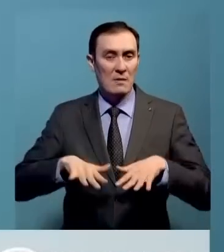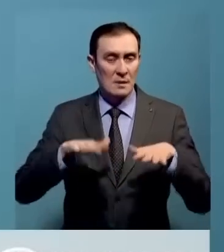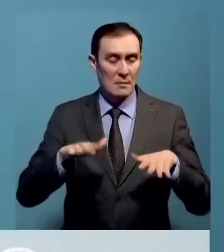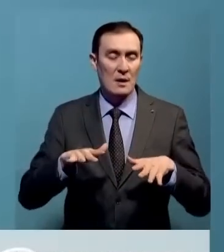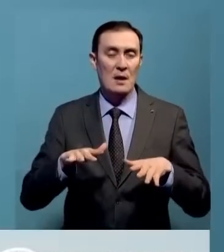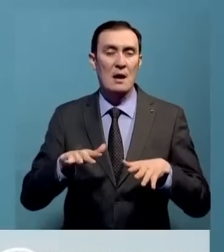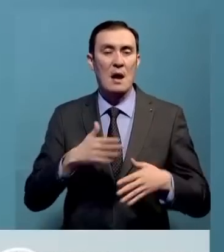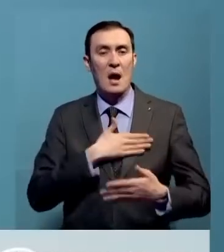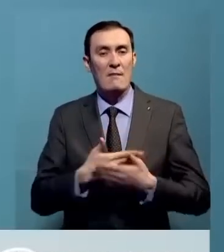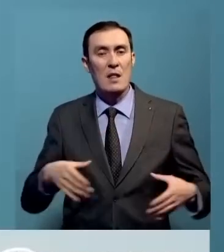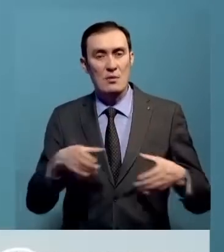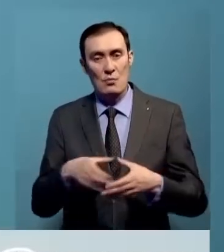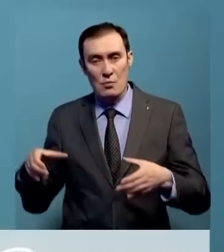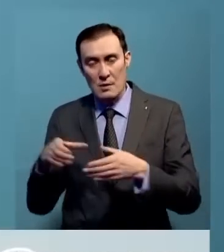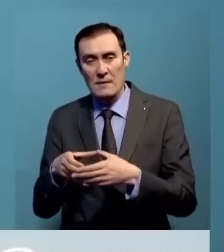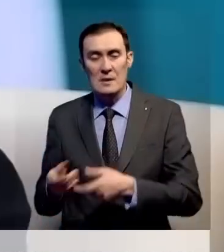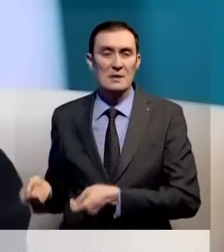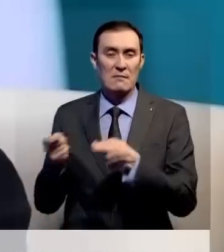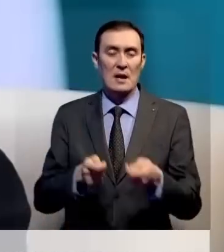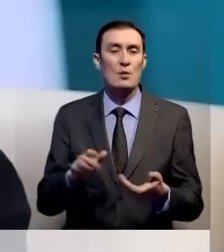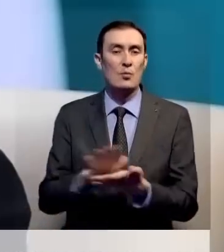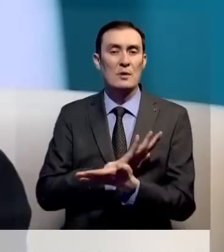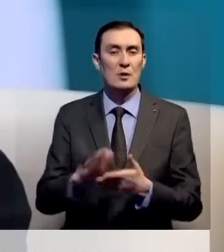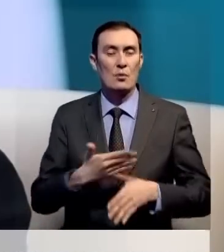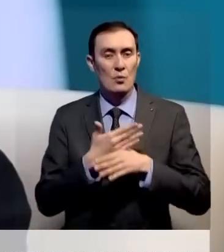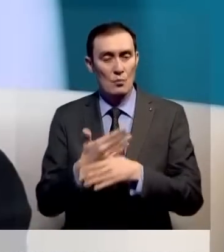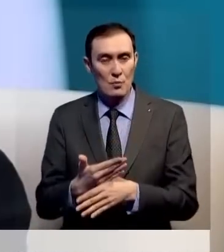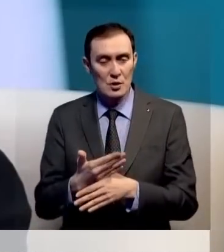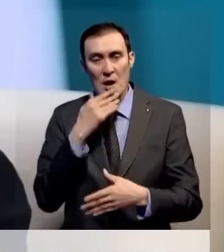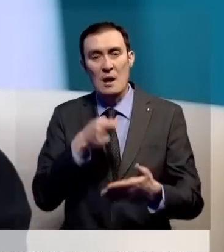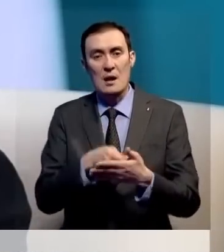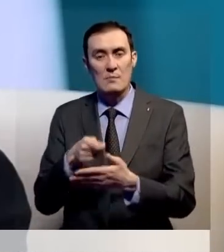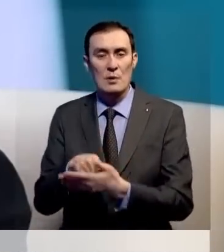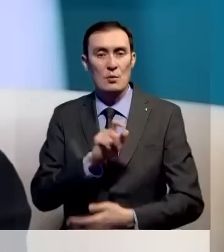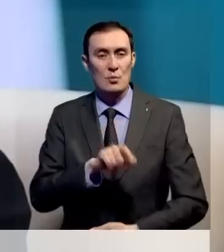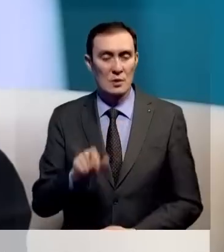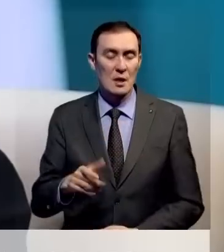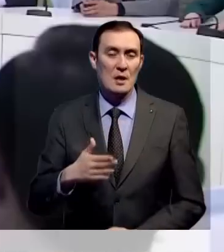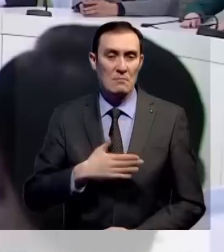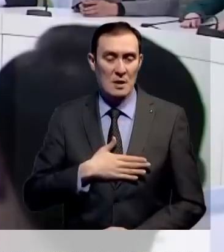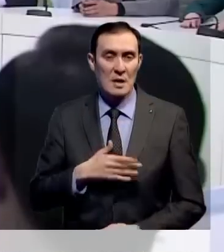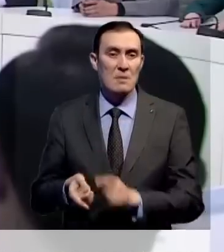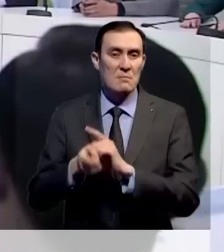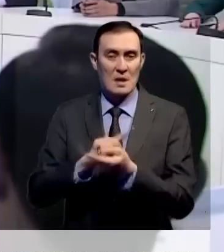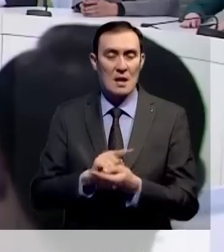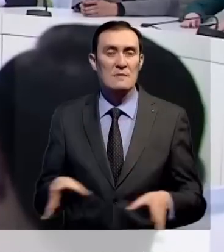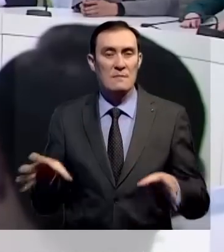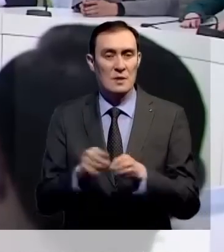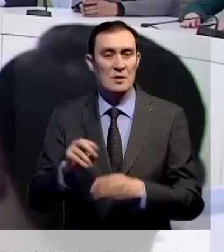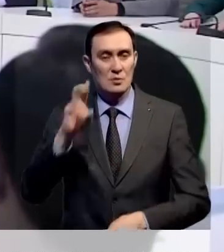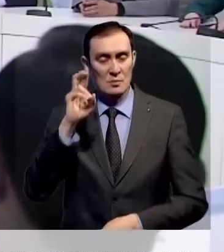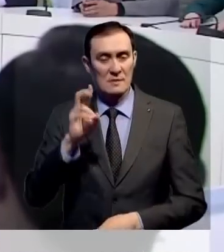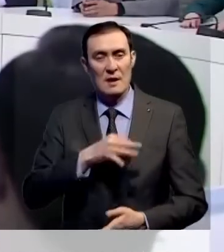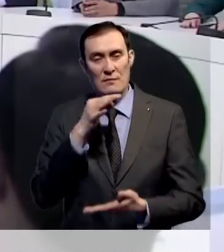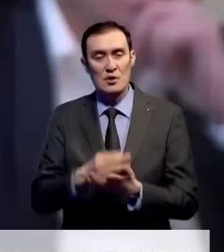объединяли волонтеров, доставляли гуманитарную помощь, кормили людей, Мы менялись вместе со страной,